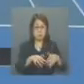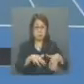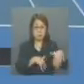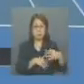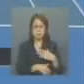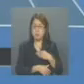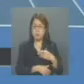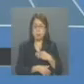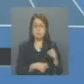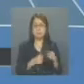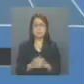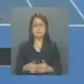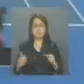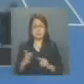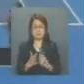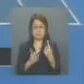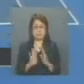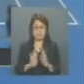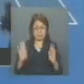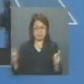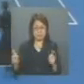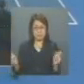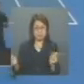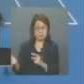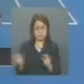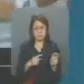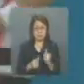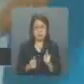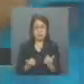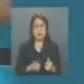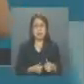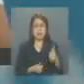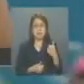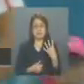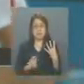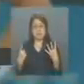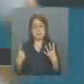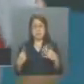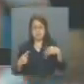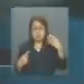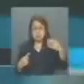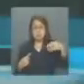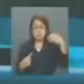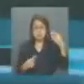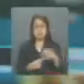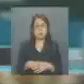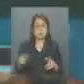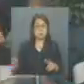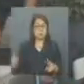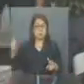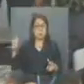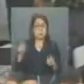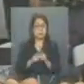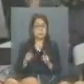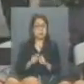แรกโทรอิกกี้เริ่มต้นได้ดีนะคะขึ้นนำห่างถึง 4-1 แต่ว่าหลังจากนั้นไปฮิวิตที่เล่นได้ดีค่ะเล่นตามเสียงเ